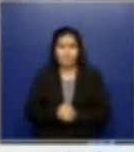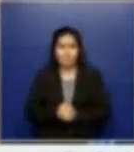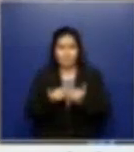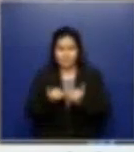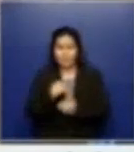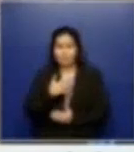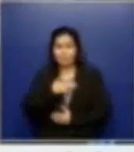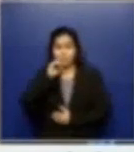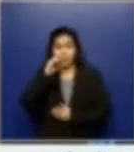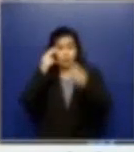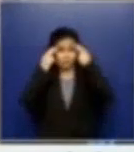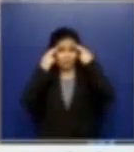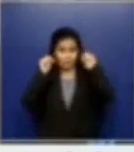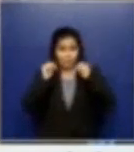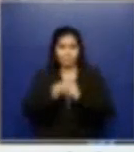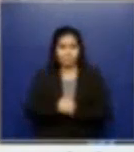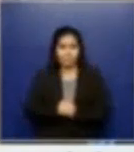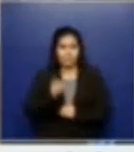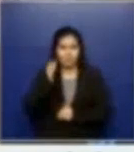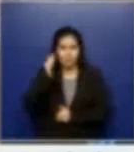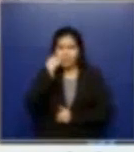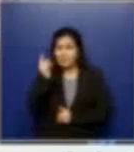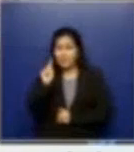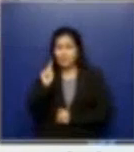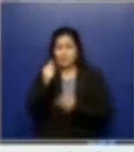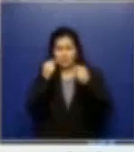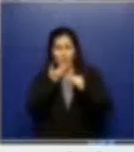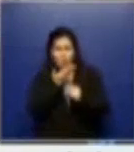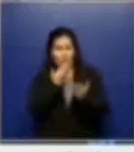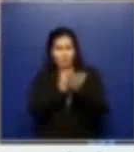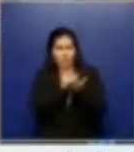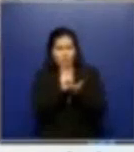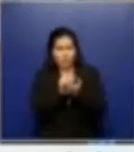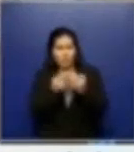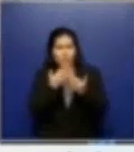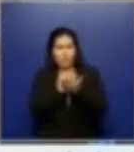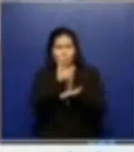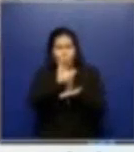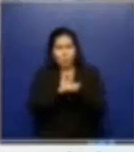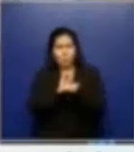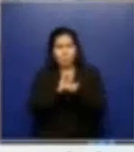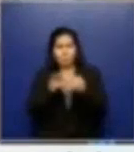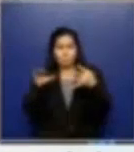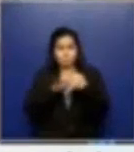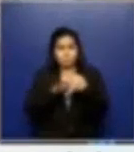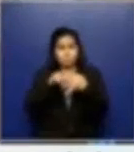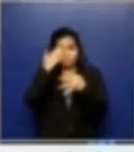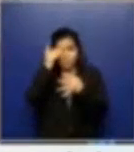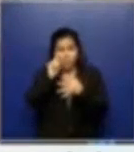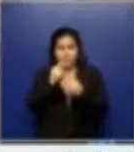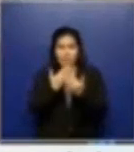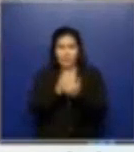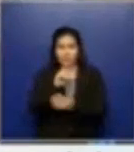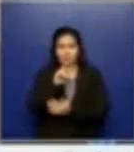ไงฮะว่าอีกไม่นานผมจะเห็นท่านเข้ามาขอออกงบประมาณกลางปีอีกเพราะไอ้2.7 ล้าน